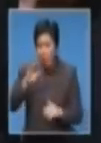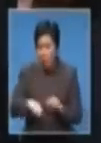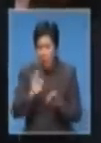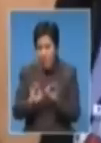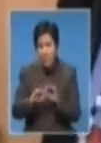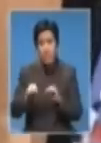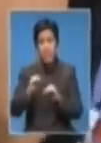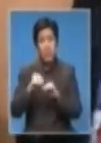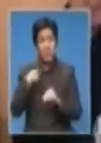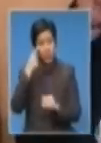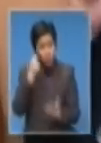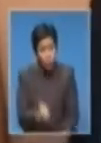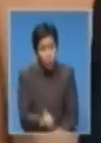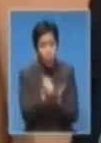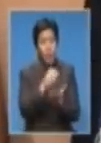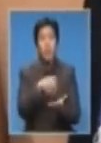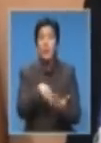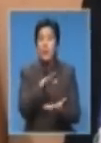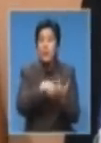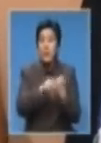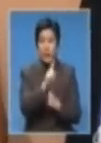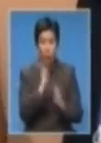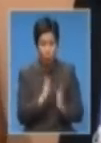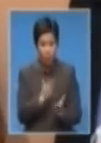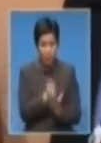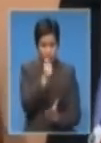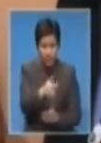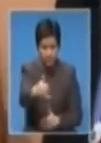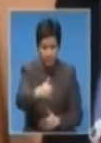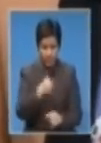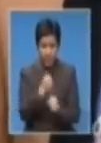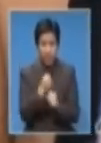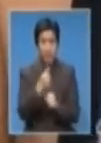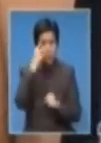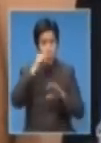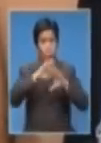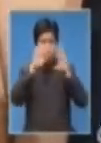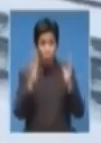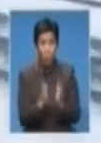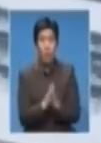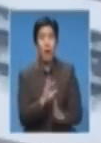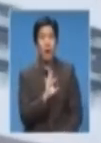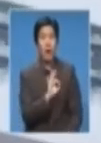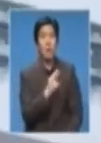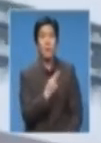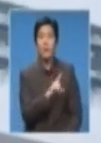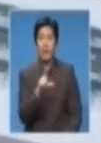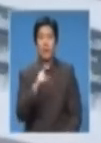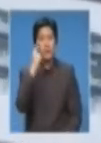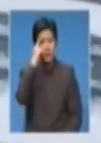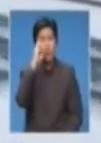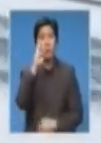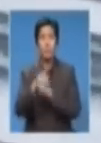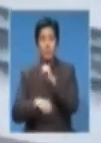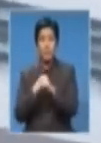มทั้งในเรื่องการเพิ่มการลงทุนการจ้างงานคิดเป็นมูลค่าประมาณ 90,000 ล้านบาทภายใน6ปีนะครับสำหรับด้าน